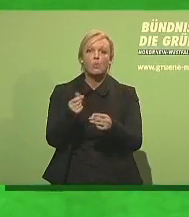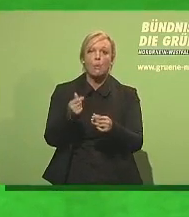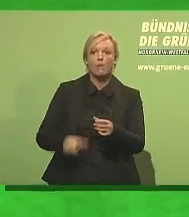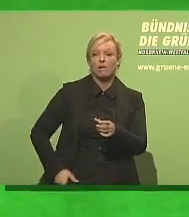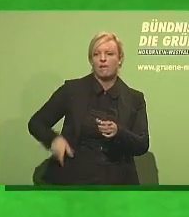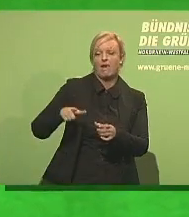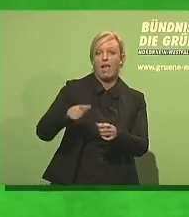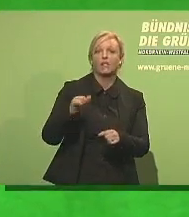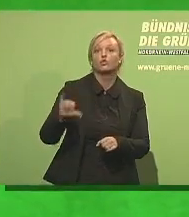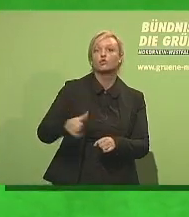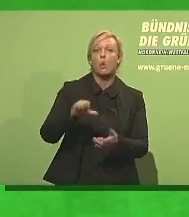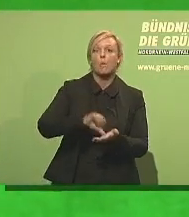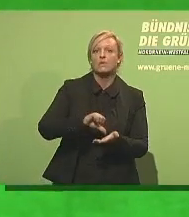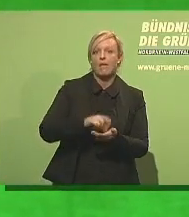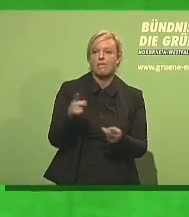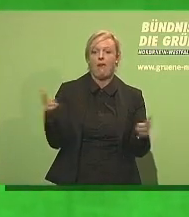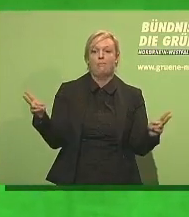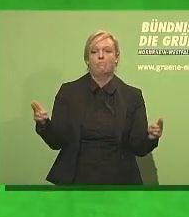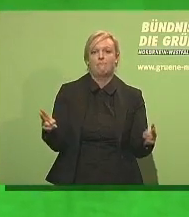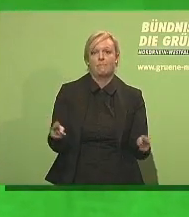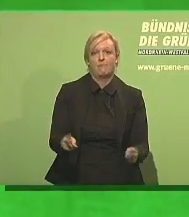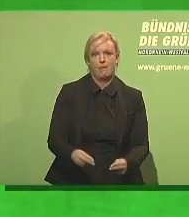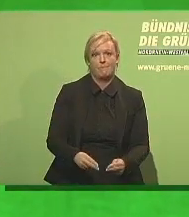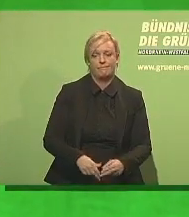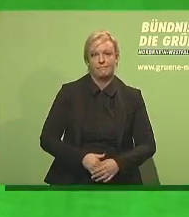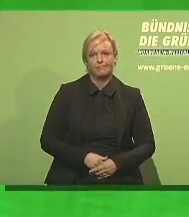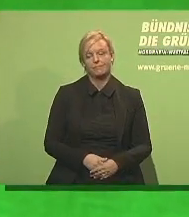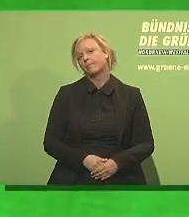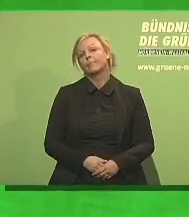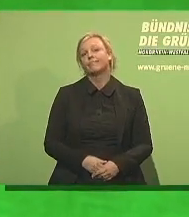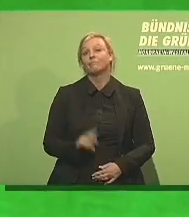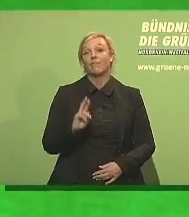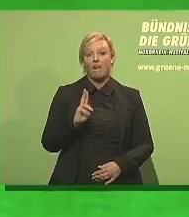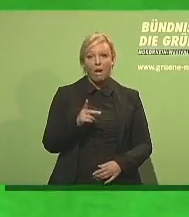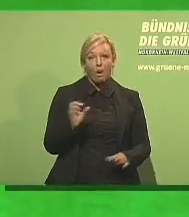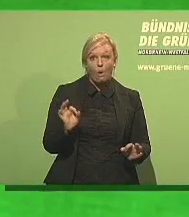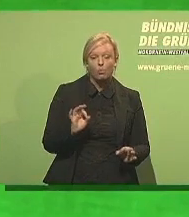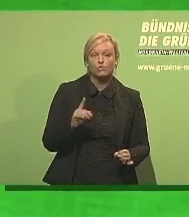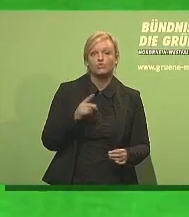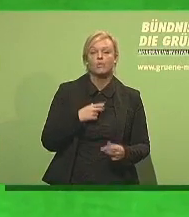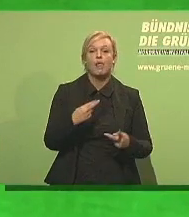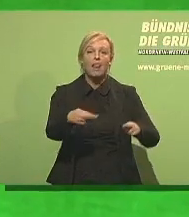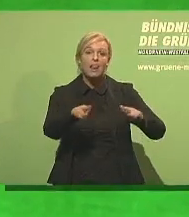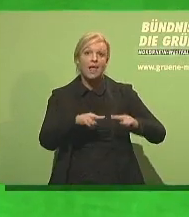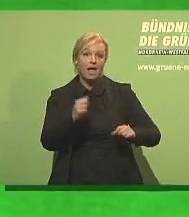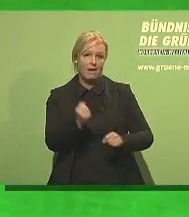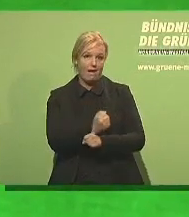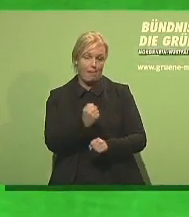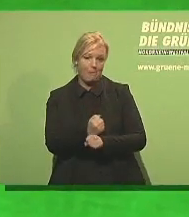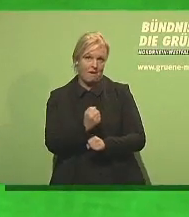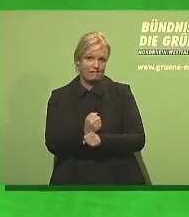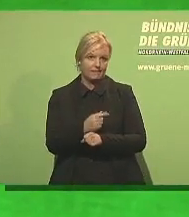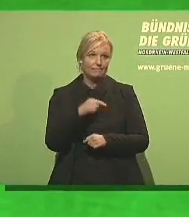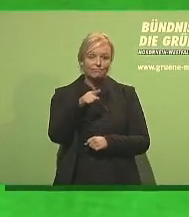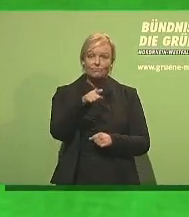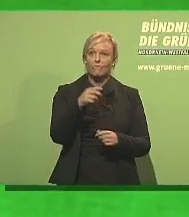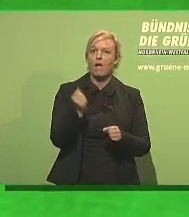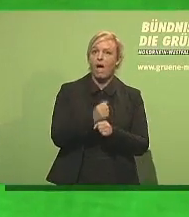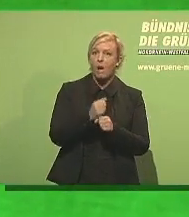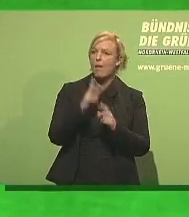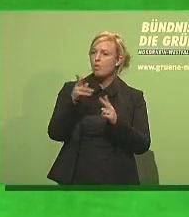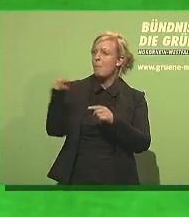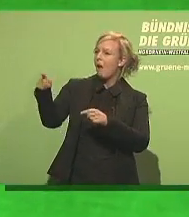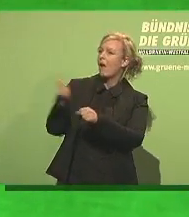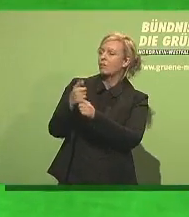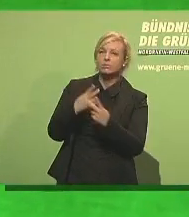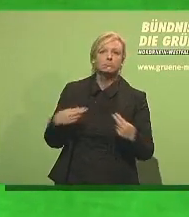drastisch gekürzt wurde. Und bittere Jahre auch für Leiharbeitnehmerinnen, die trotz gleicher Arbeit nicht annäherungsweise